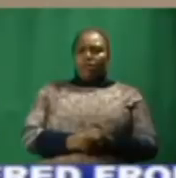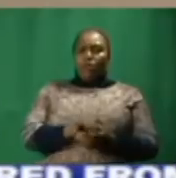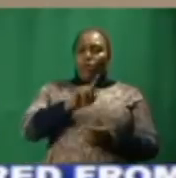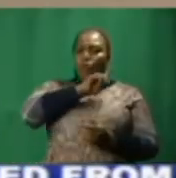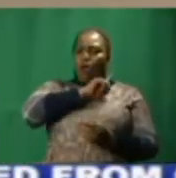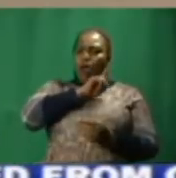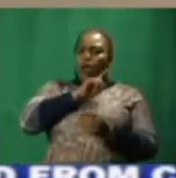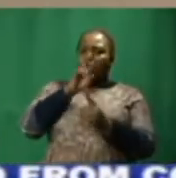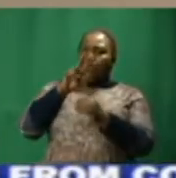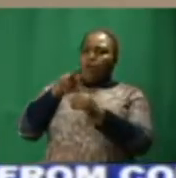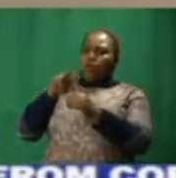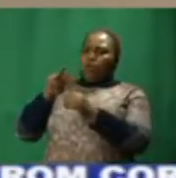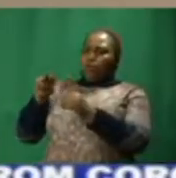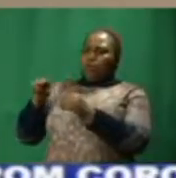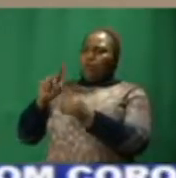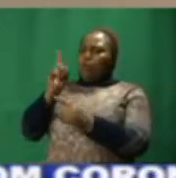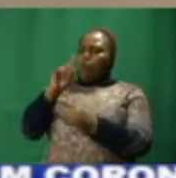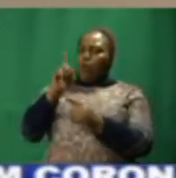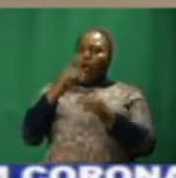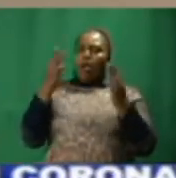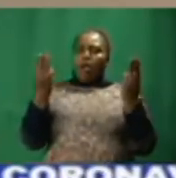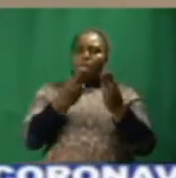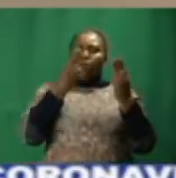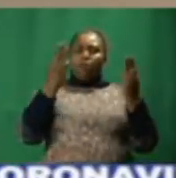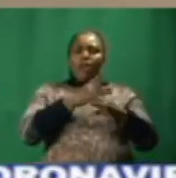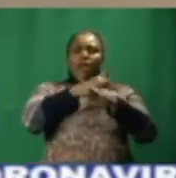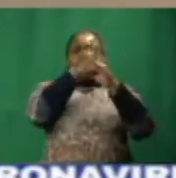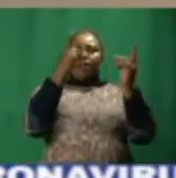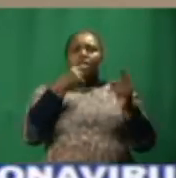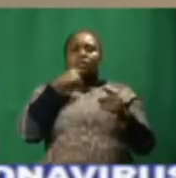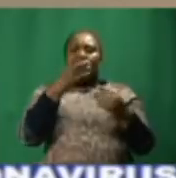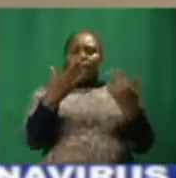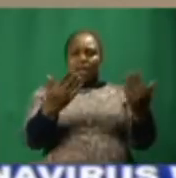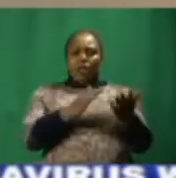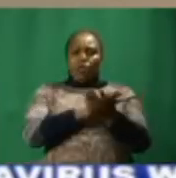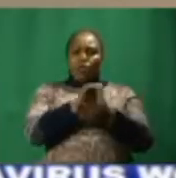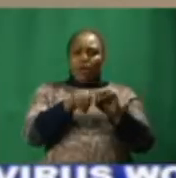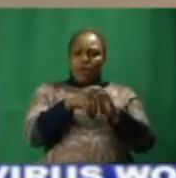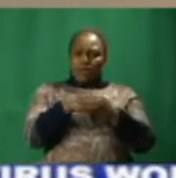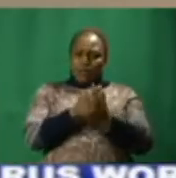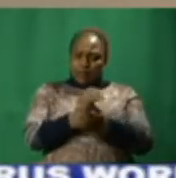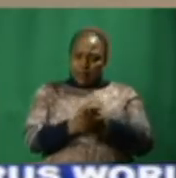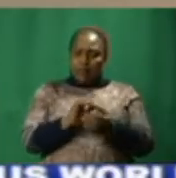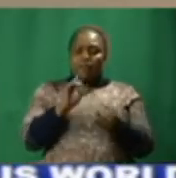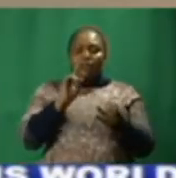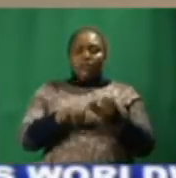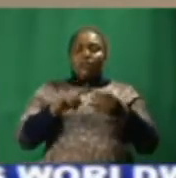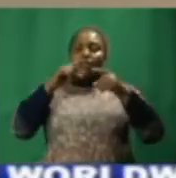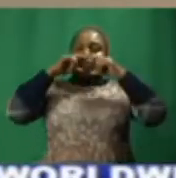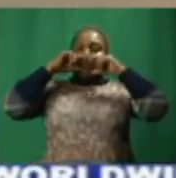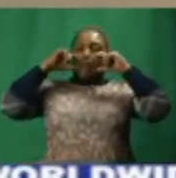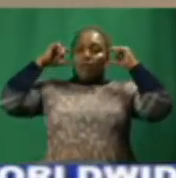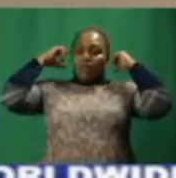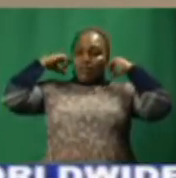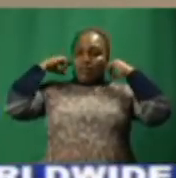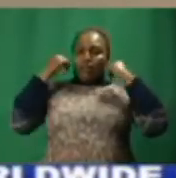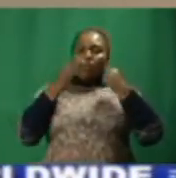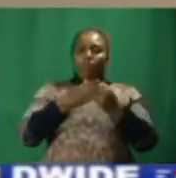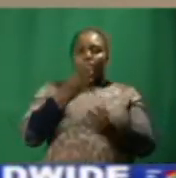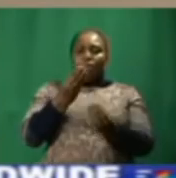ba-observe nje lokho baka-health labakushoko kuwashwe tandla kufakwe ma-mask baphile bantwana